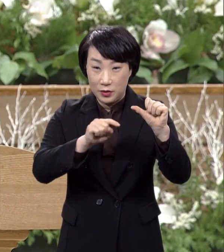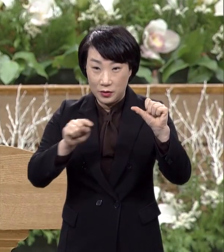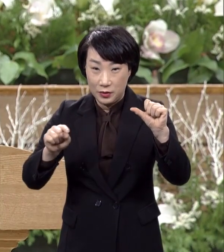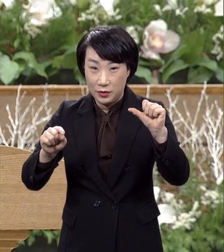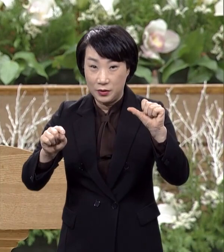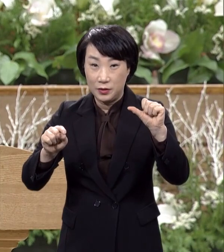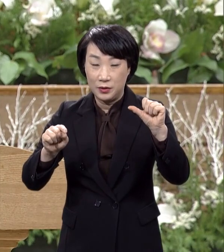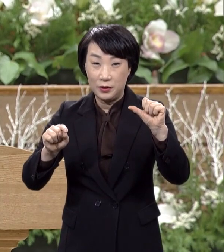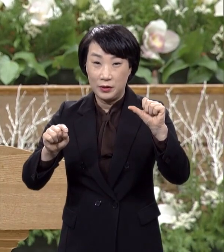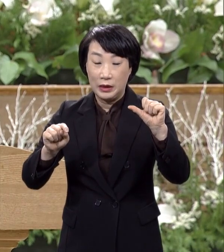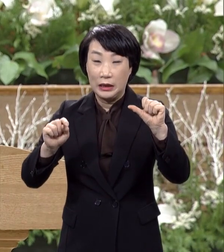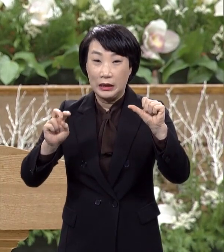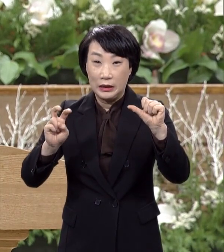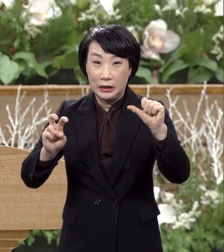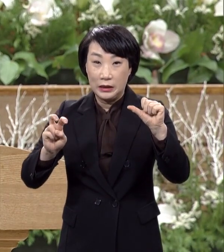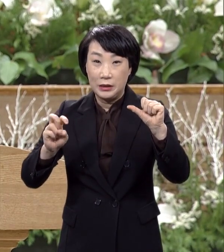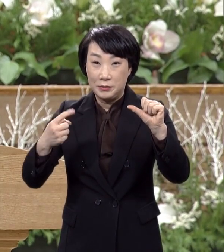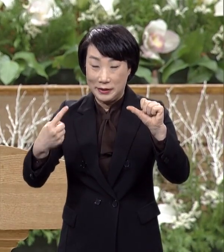15절에서